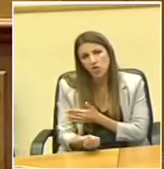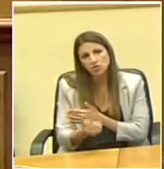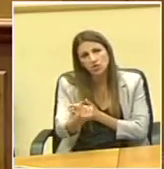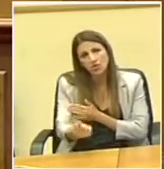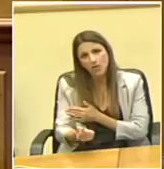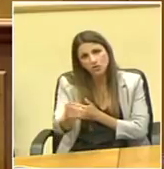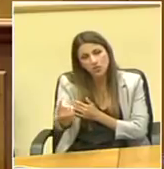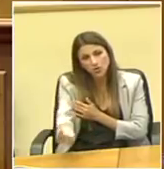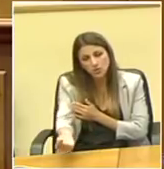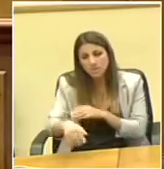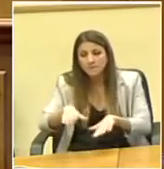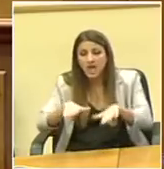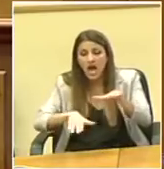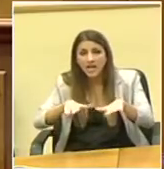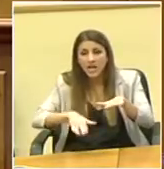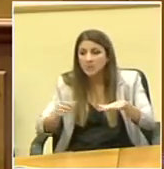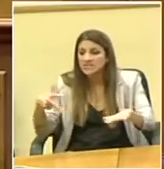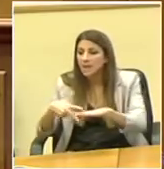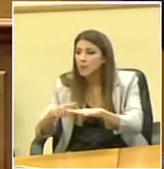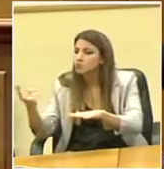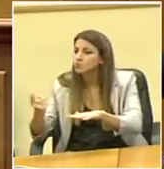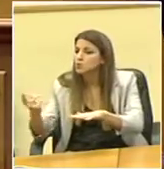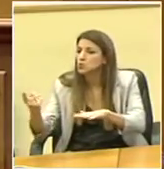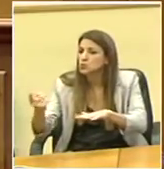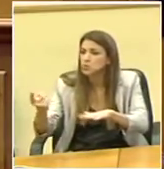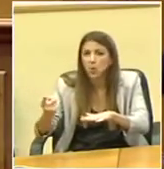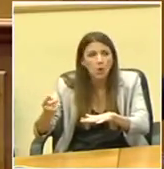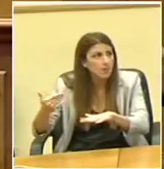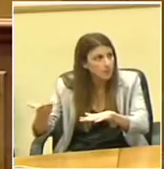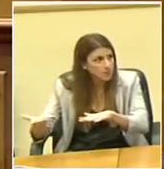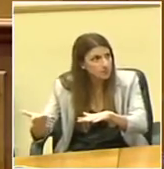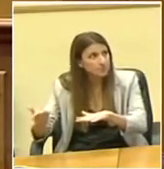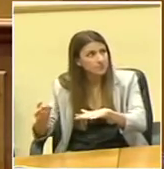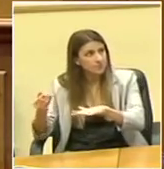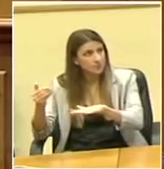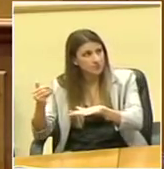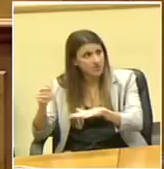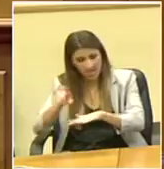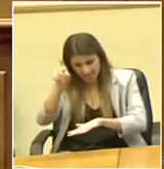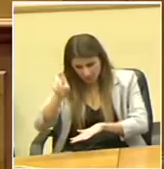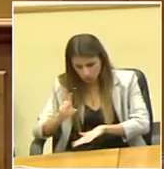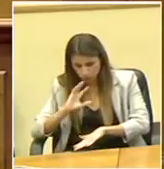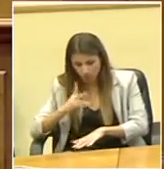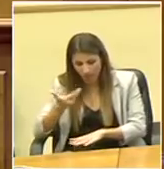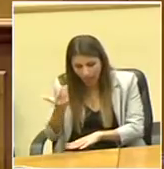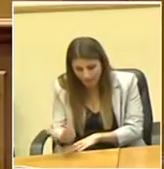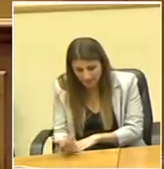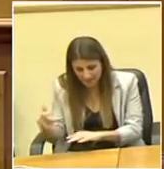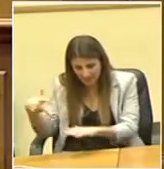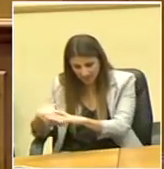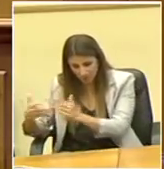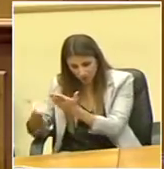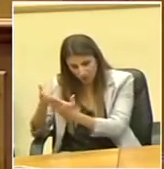από οποιοδήποτε μέρος του ταμείου, τη μετέπειτα ΕΣΥ, δηλαδή το υπερταμείο, ενδέχεται να απαιτήσει ο EMS κατά